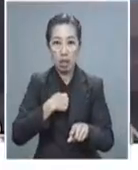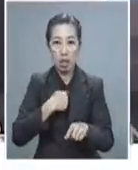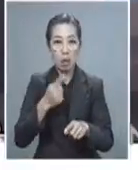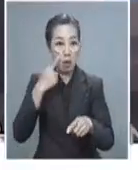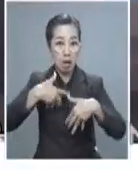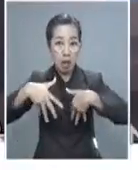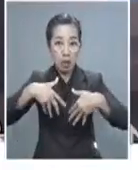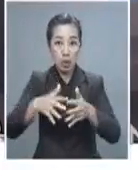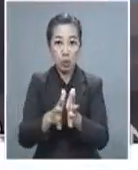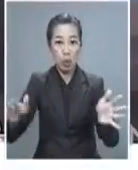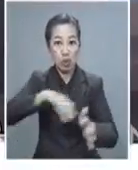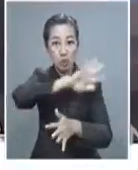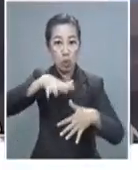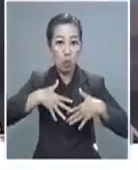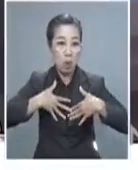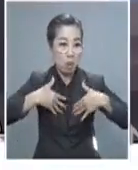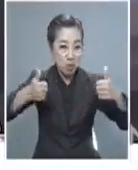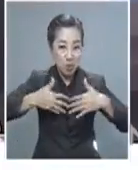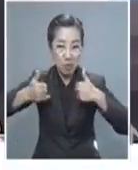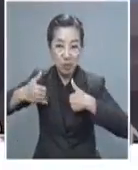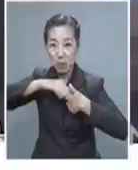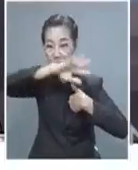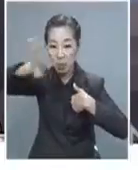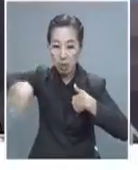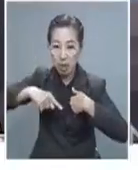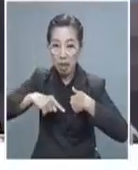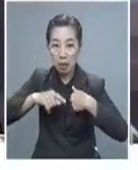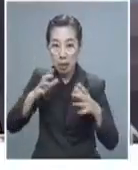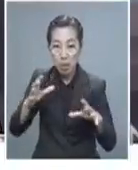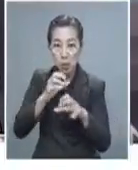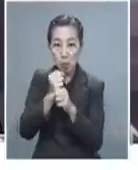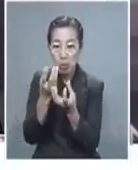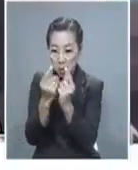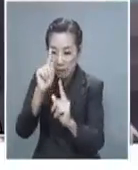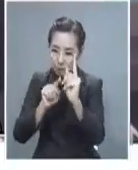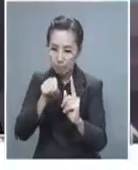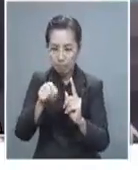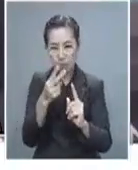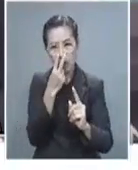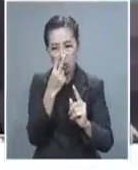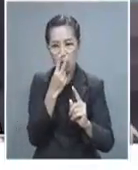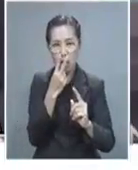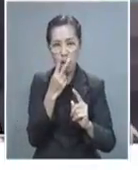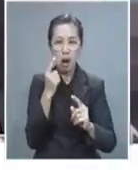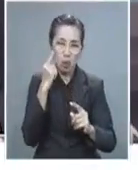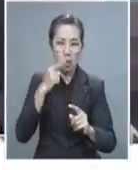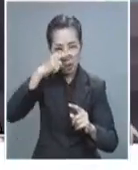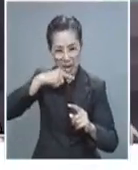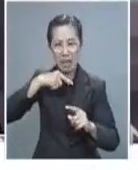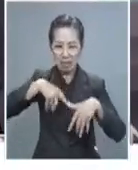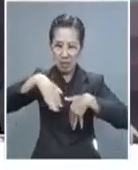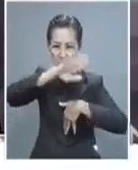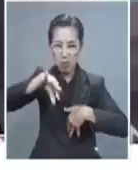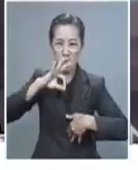วลรวมประชาชาติหรือว่าความสุขมวลรวมของคนไทยเนี่ยแล้วเป็นตัวเลขออกมาเนี่ยบางทีมันรู้ว่าความสุขคนไทยเท่านี้แต่